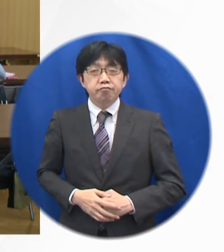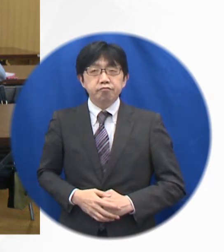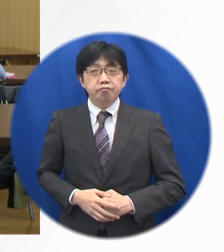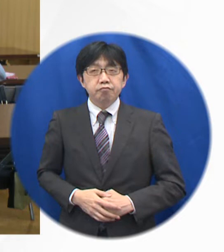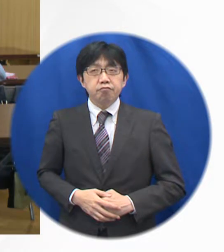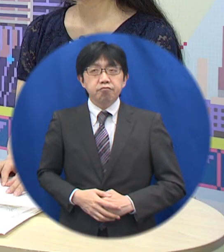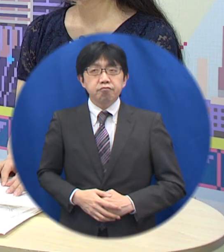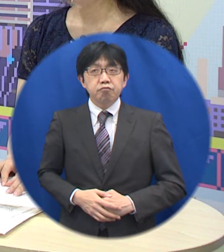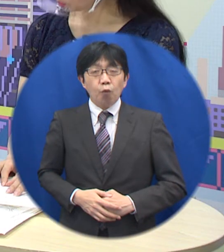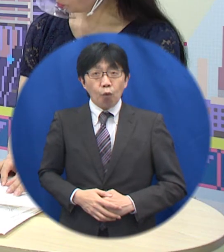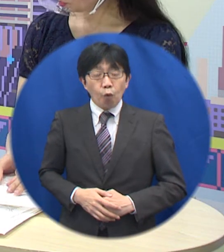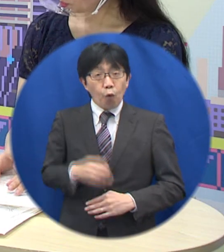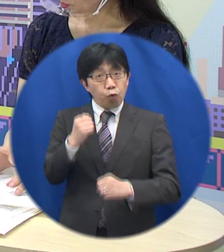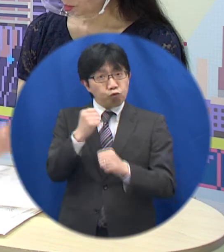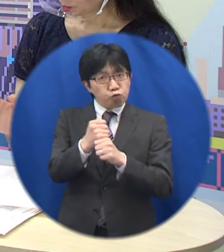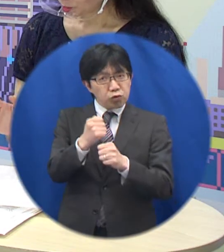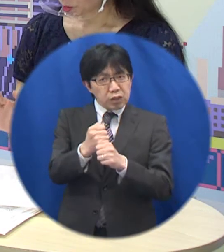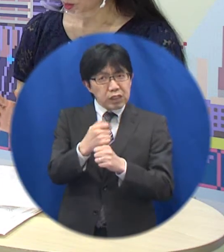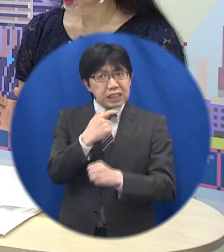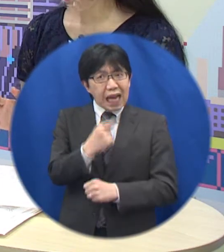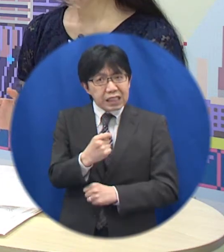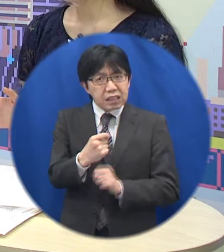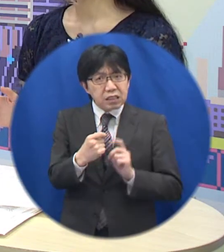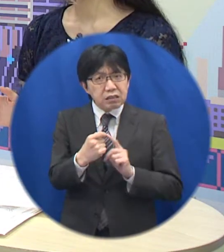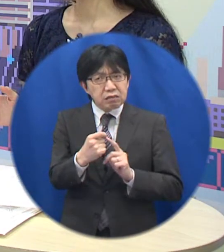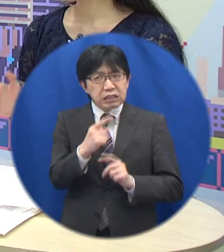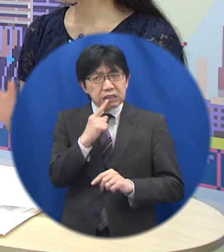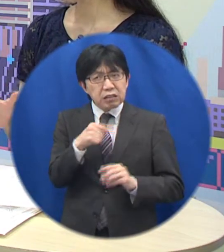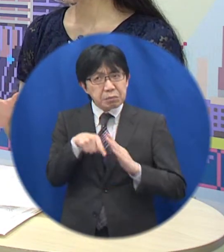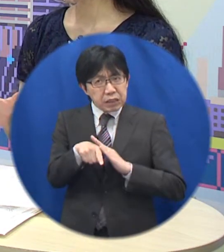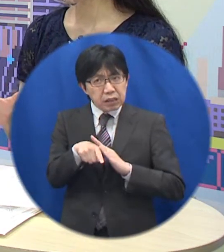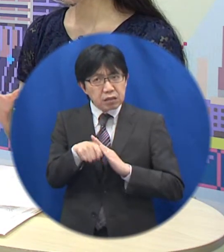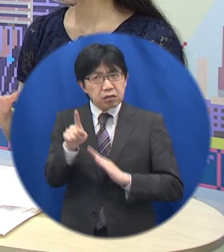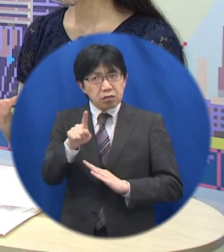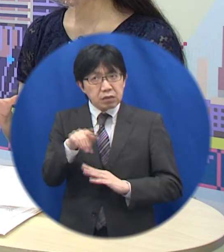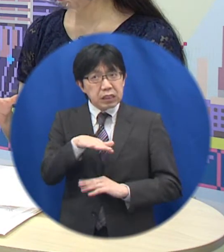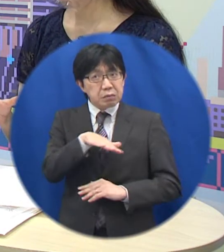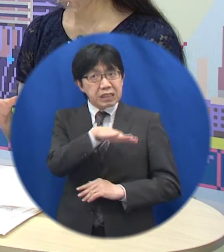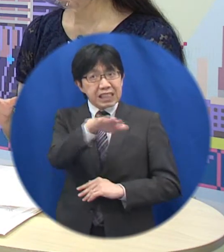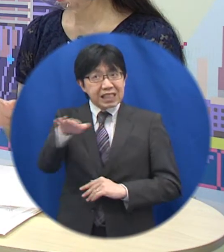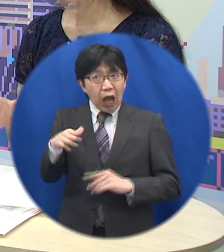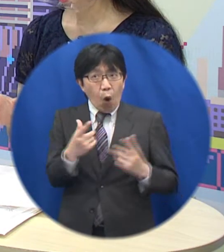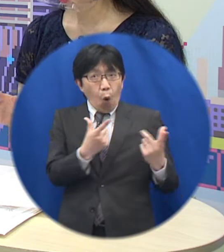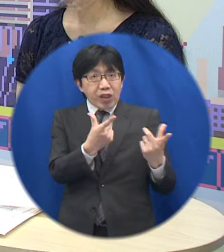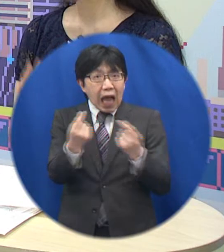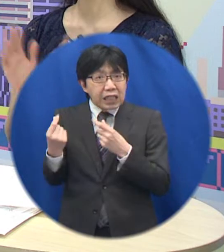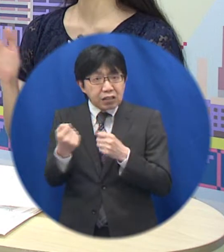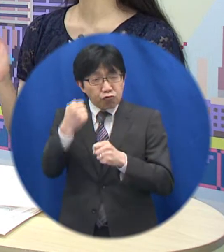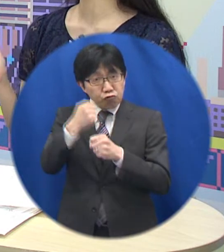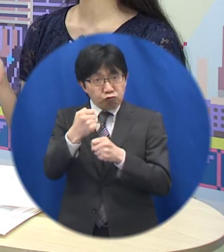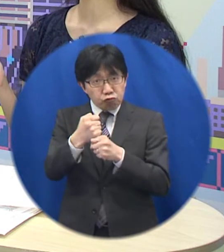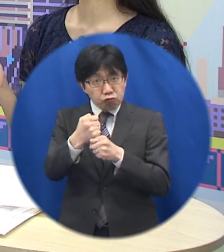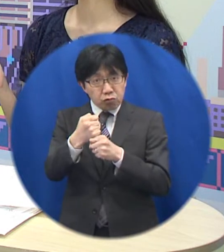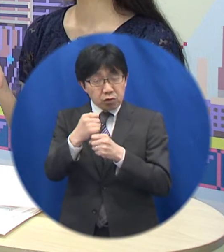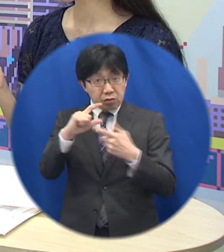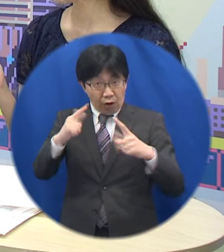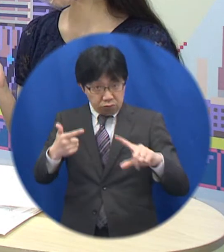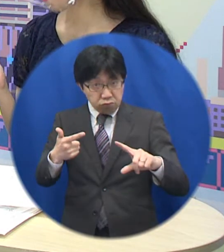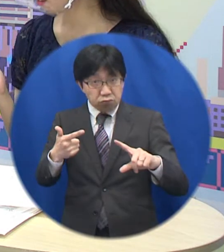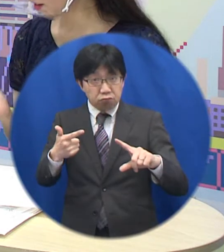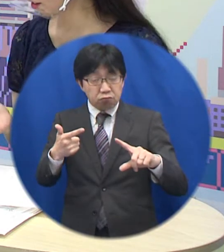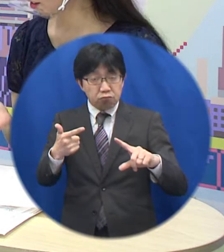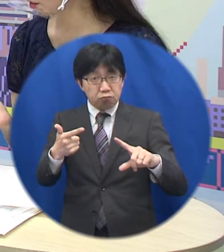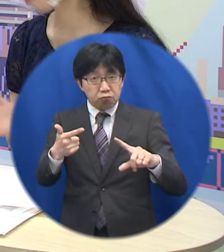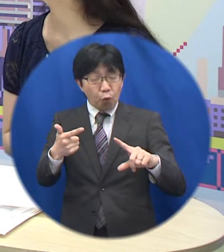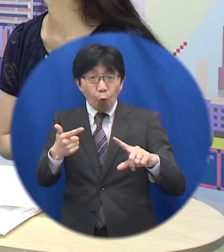作りたいものということは、この参加者の皆さんが全員同じものを作るわけ